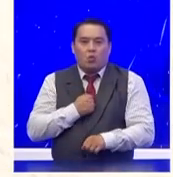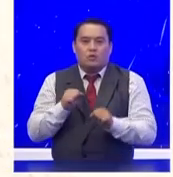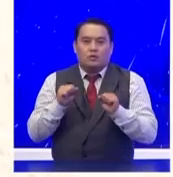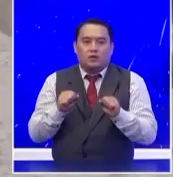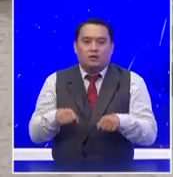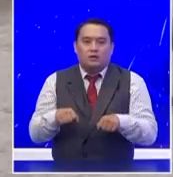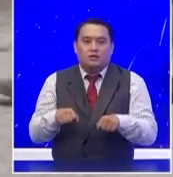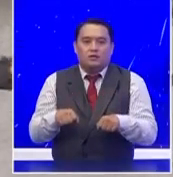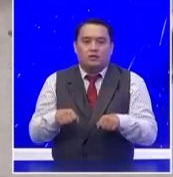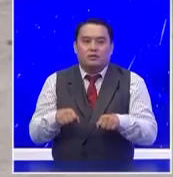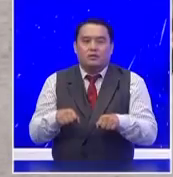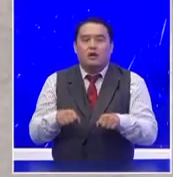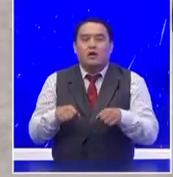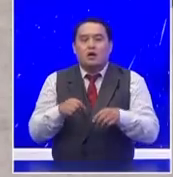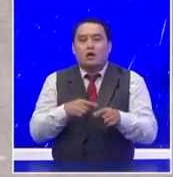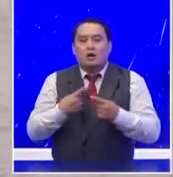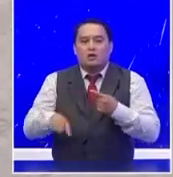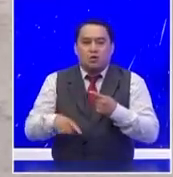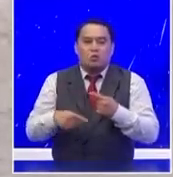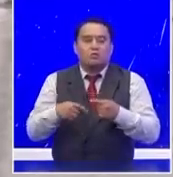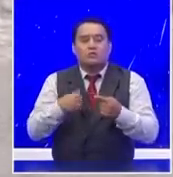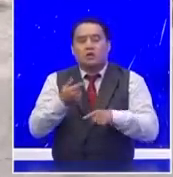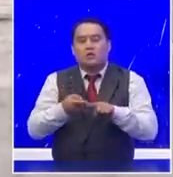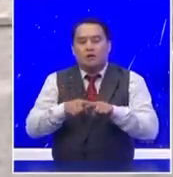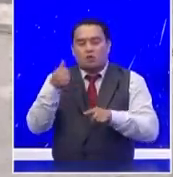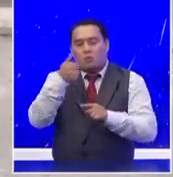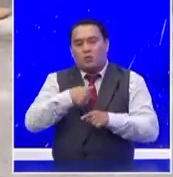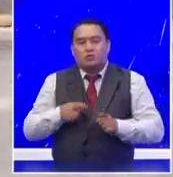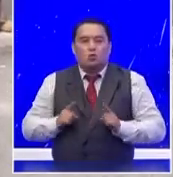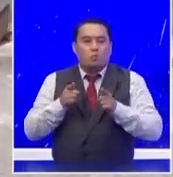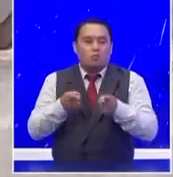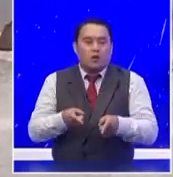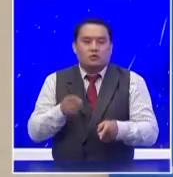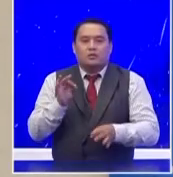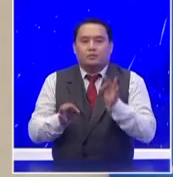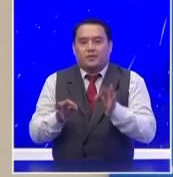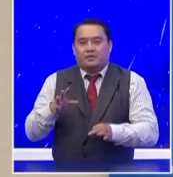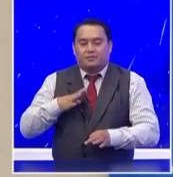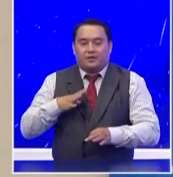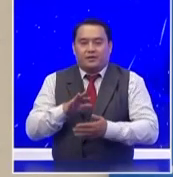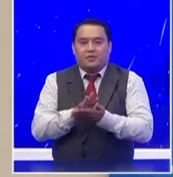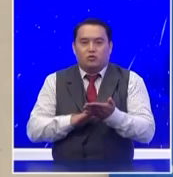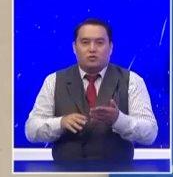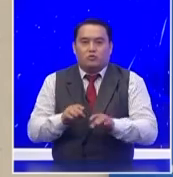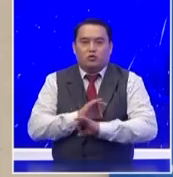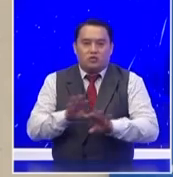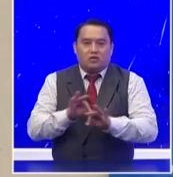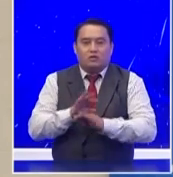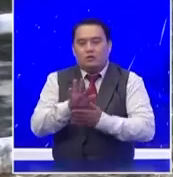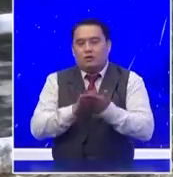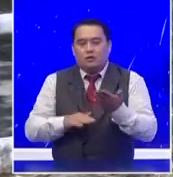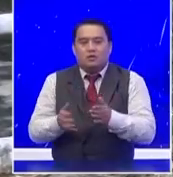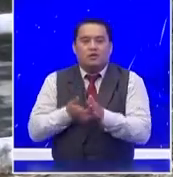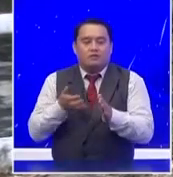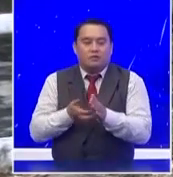ниже 50 баллов. Существенное отличие нынешнего года – при поступлении физнормативы будущим курсантам сдавать не придется. Оценивать их